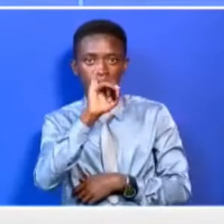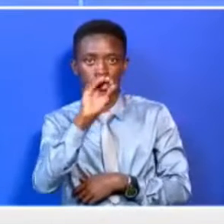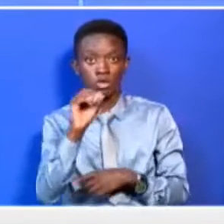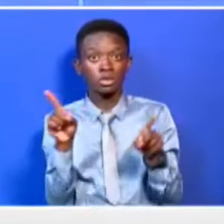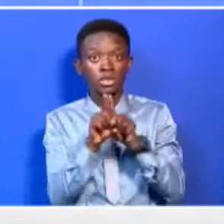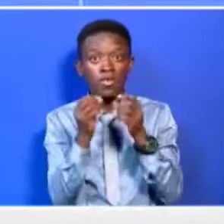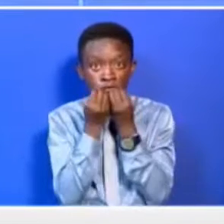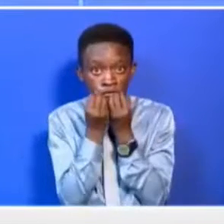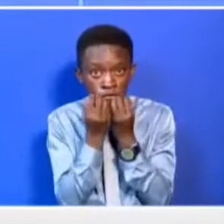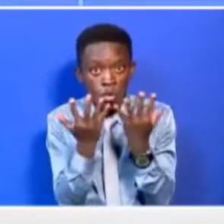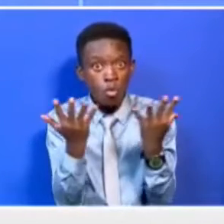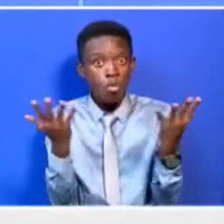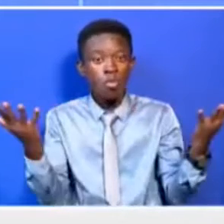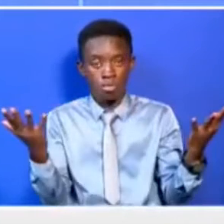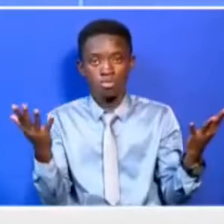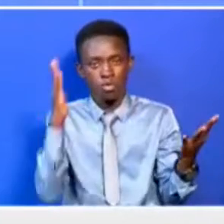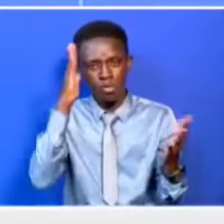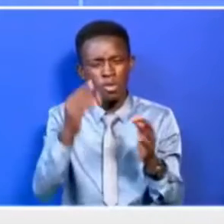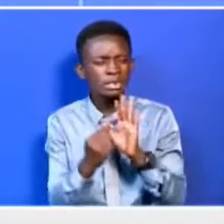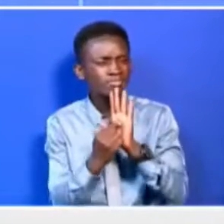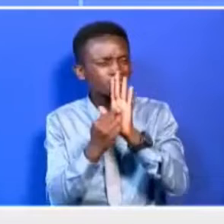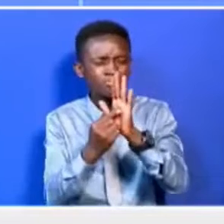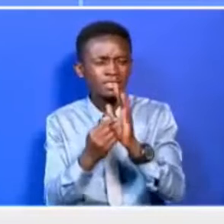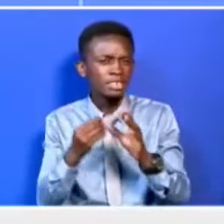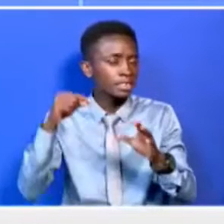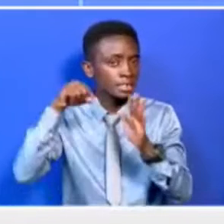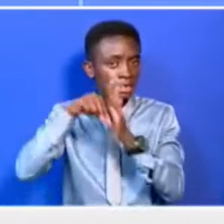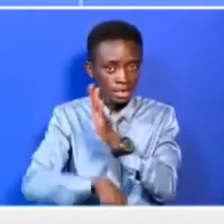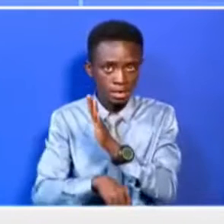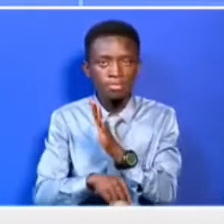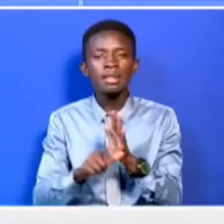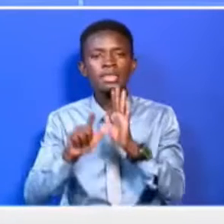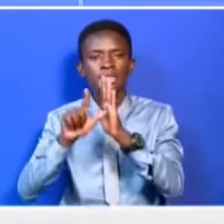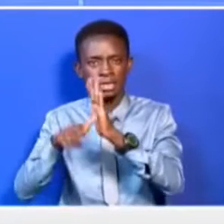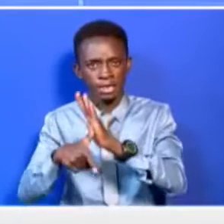na tupasha taarifa hiyo kwa undani zaidi mtazamaji.